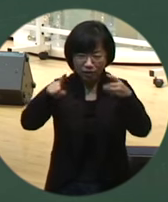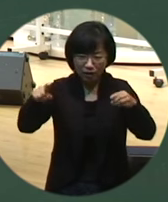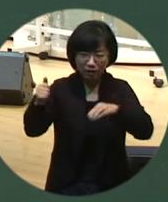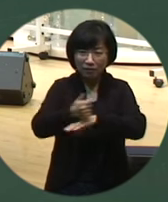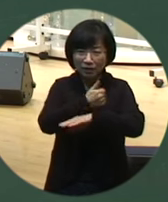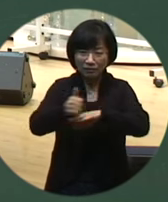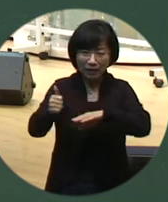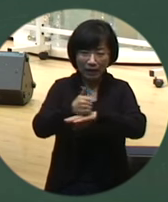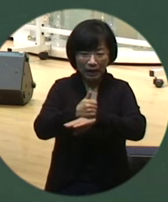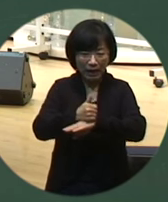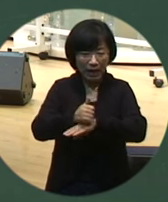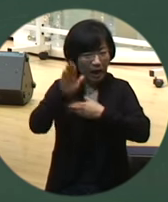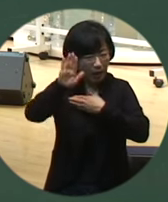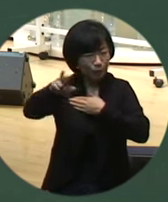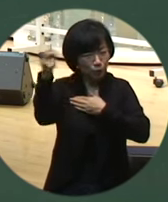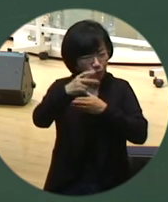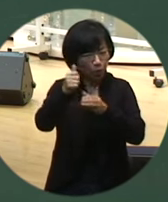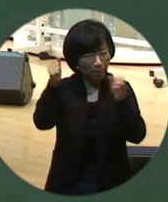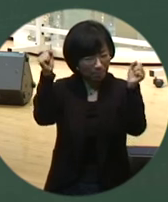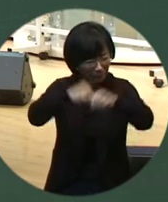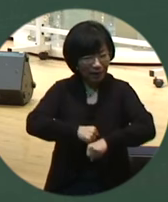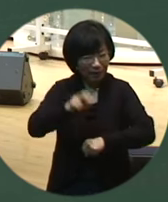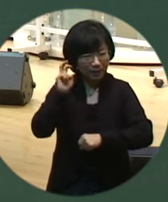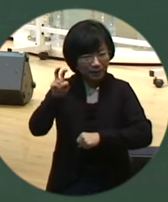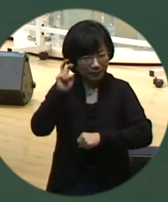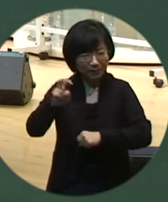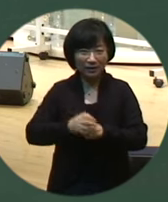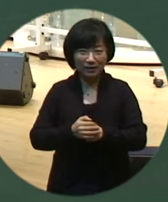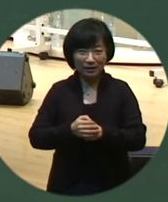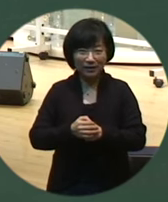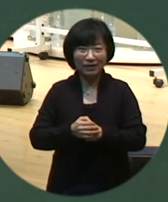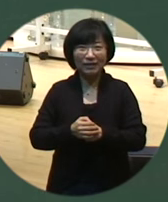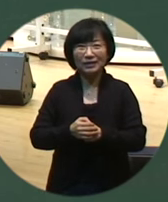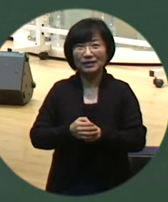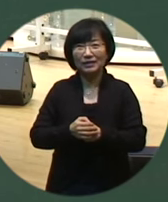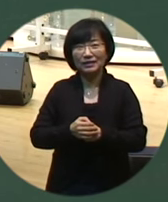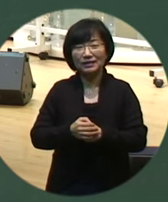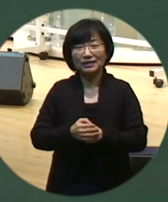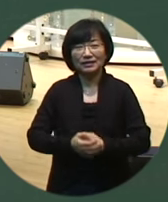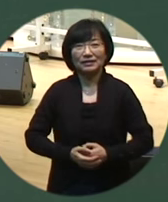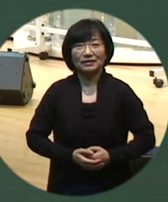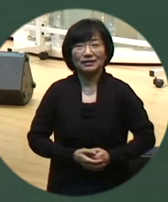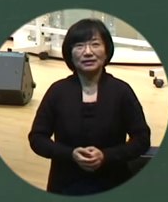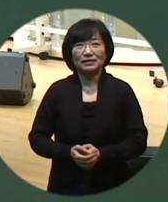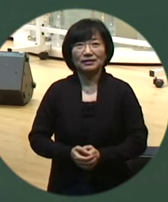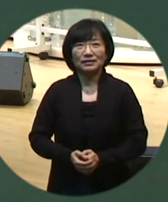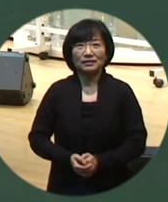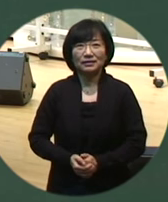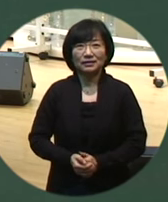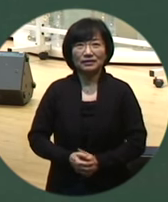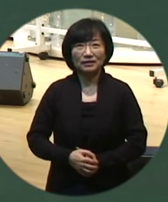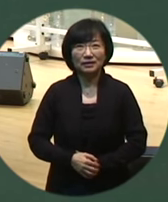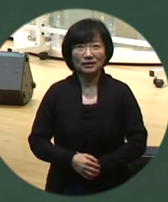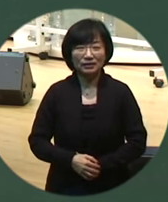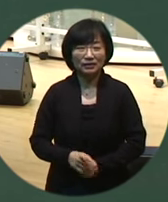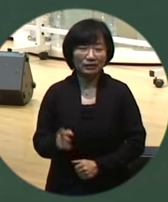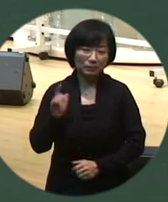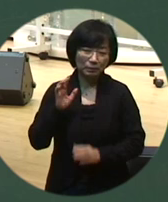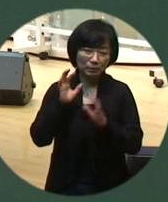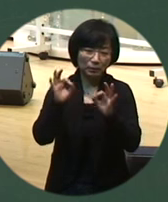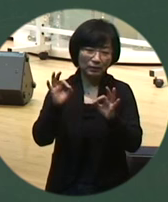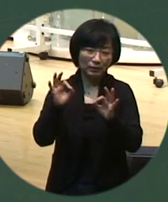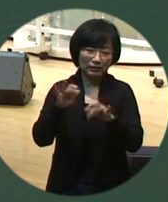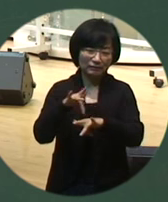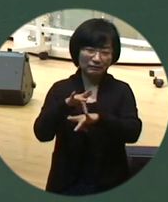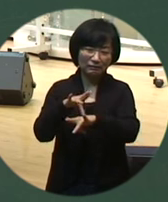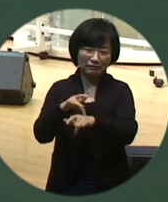face failure again. 또 설령 눈에 보이게 안 망한다 한들. And even if there is no visible failure, 멸망 가운데 있는데. She's still in the